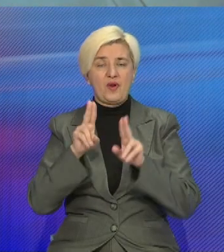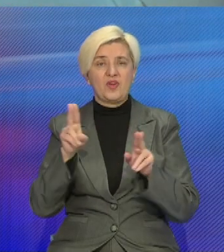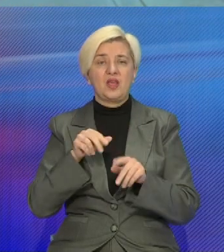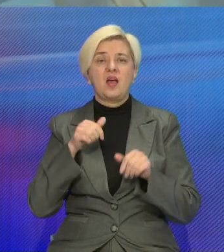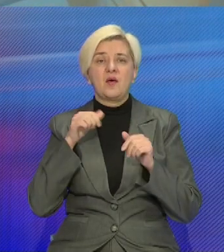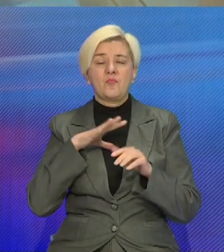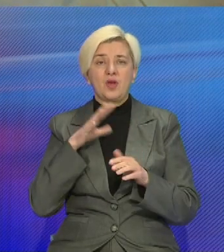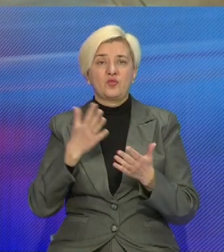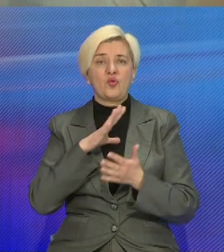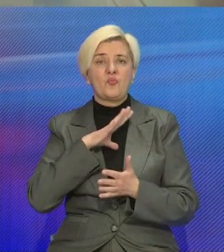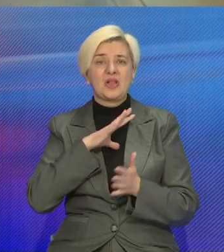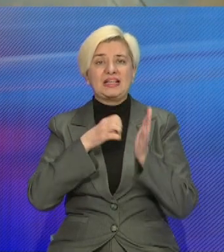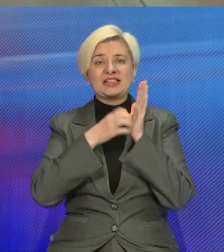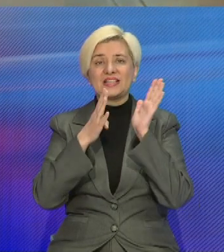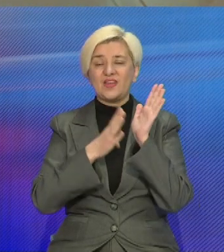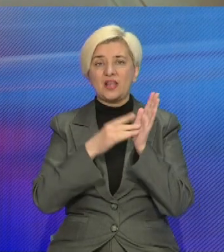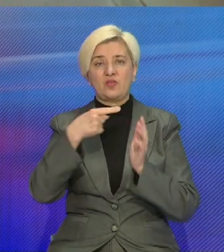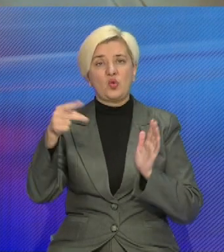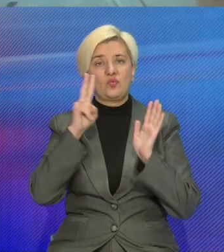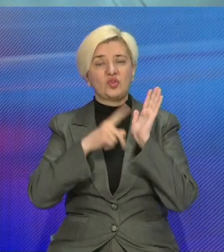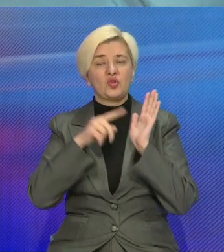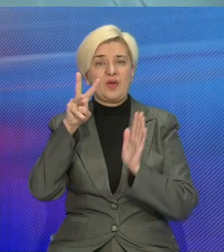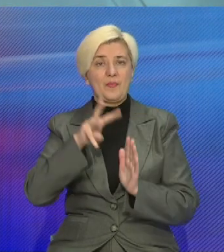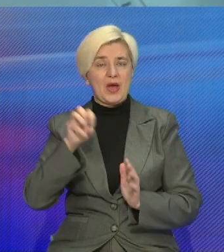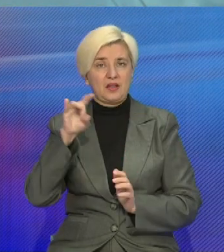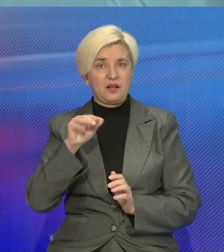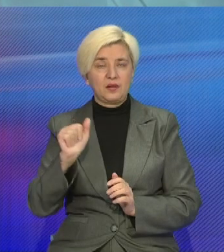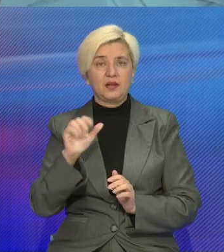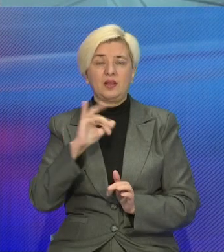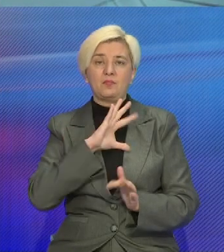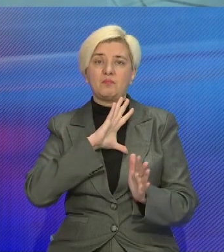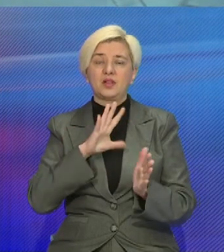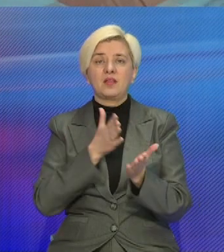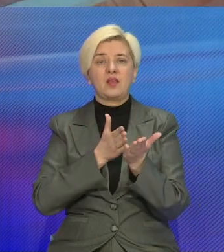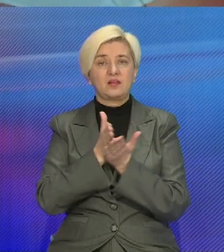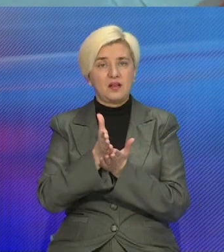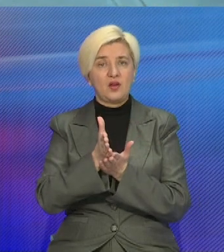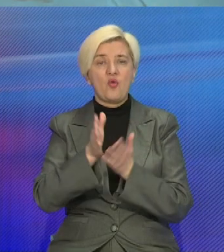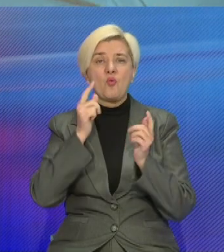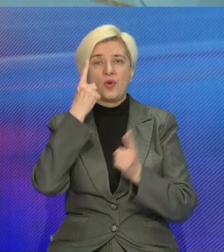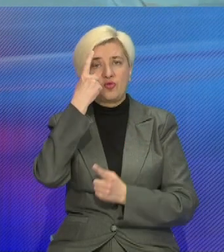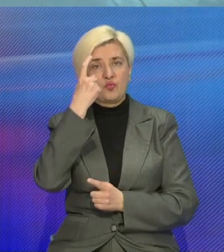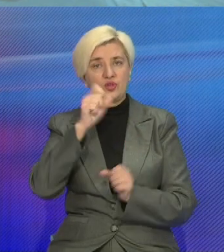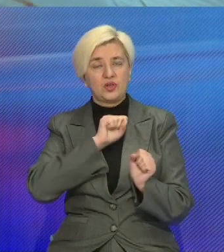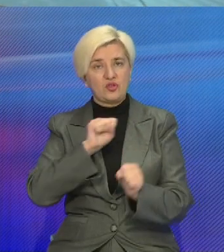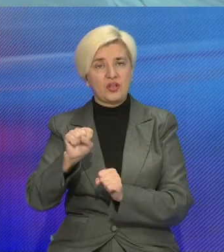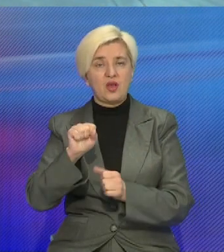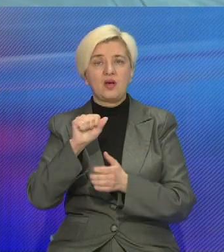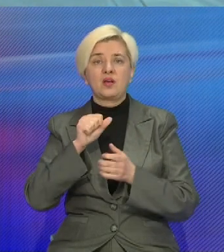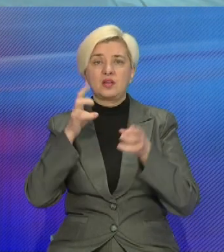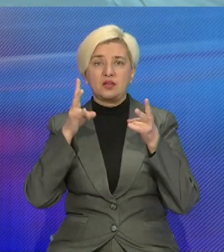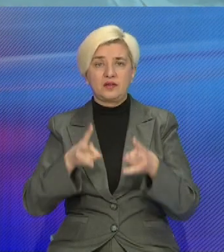з 19 па 26 сакавіка і мела на мэце папярэджанне дарожна-транспартных здарэнняў з удзелам уладальнікаў